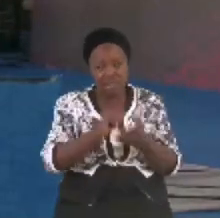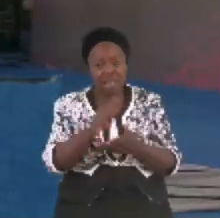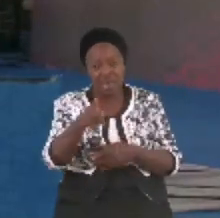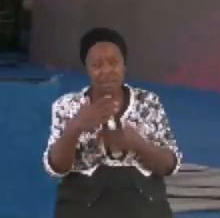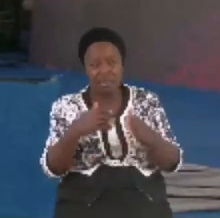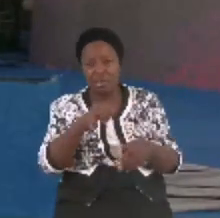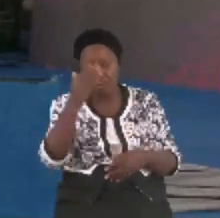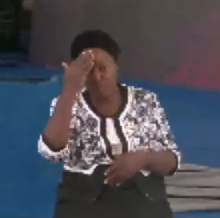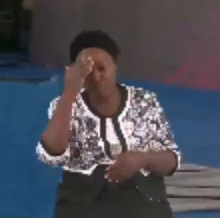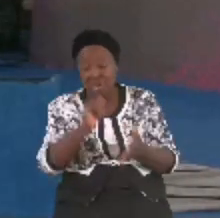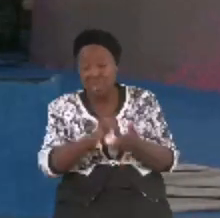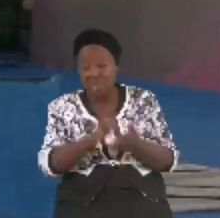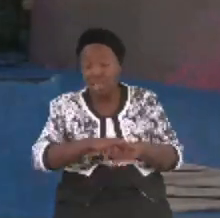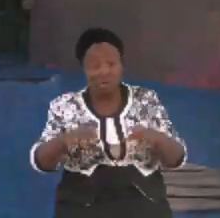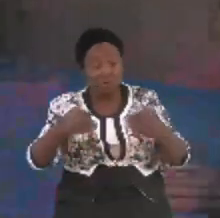crime.